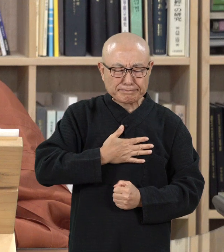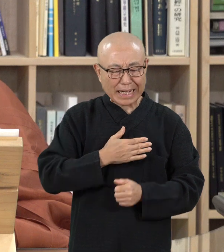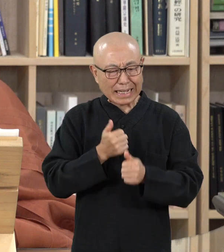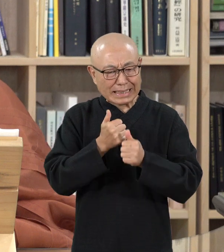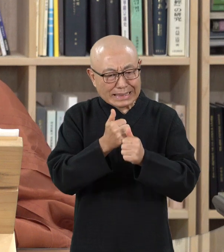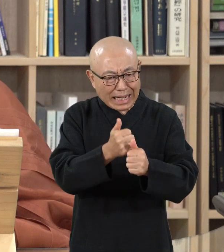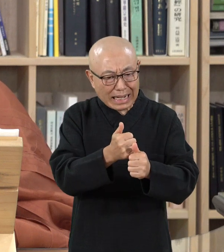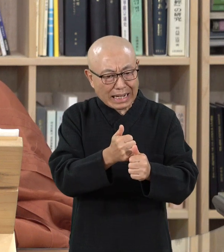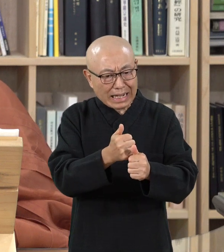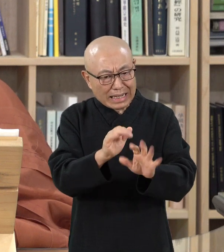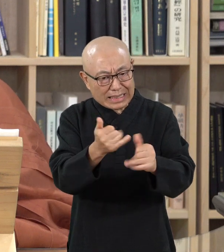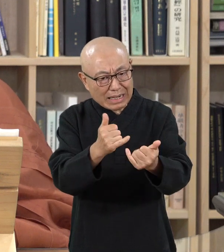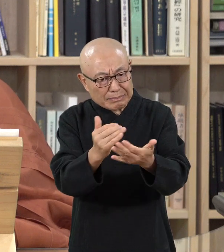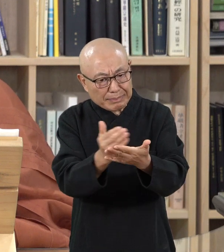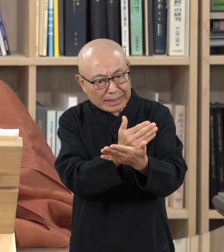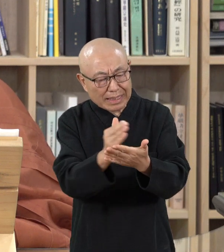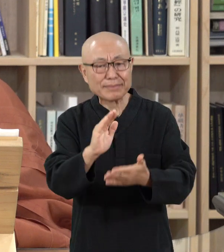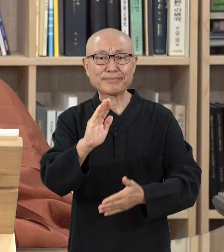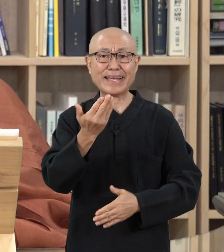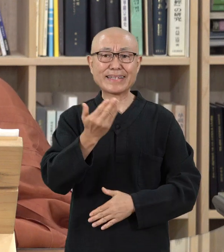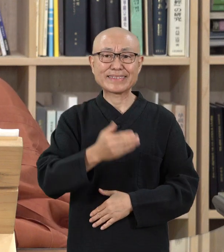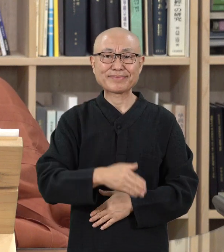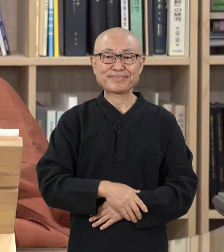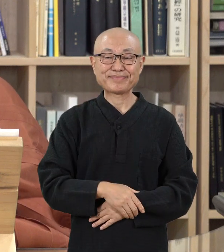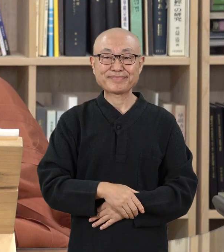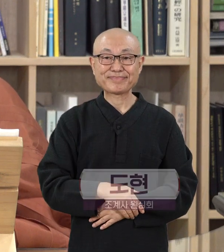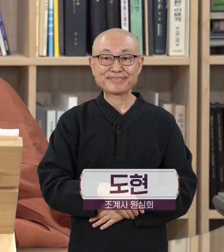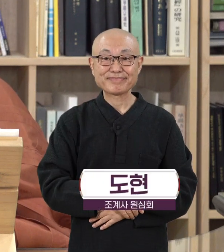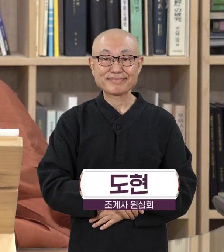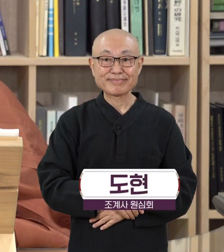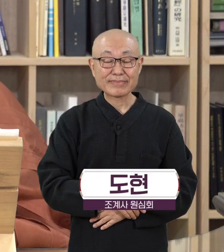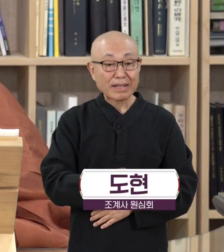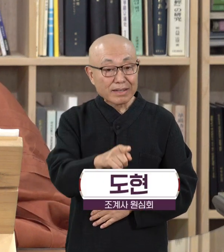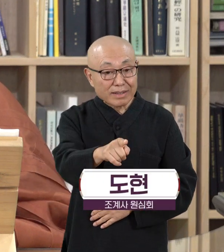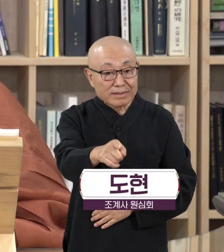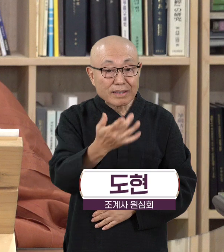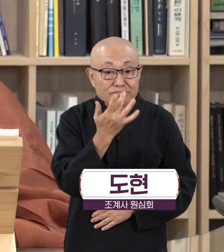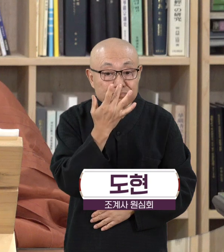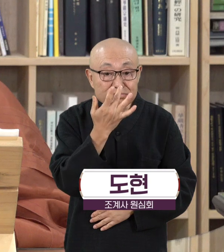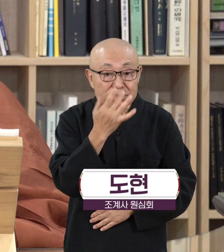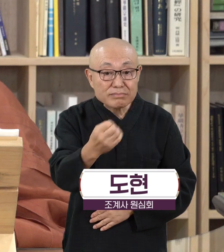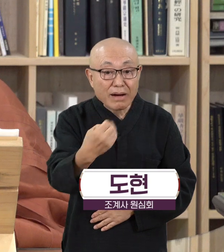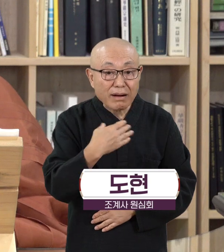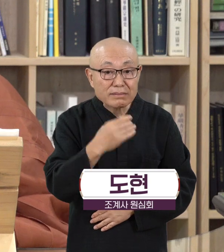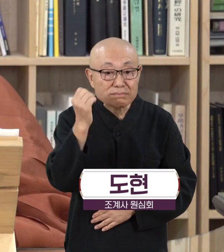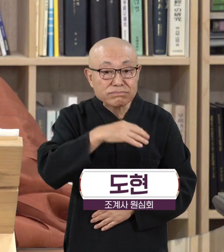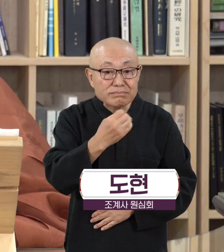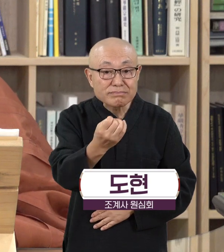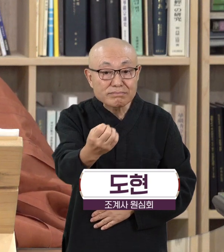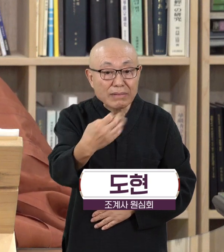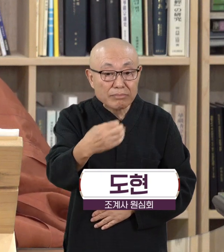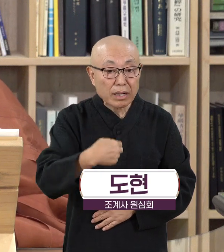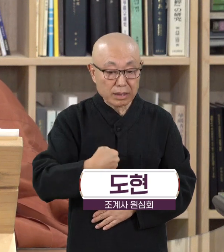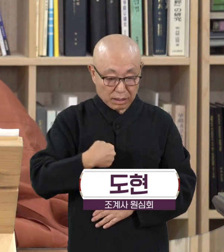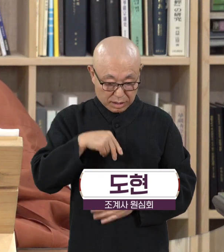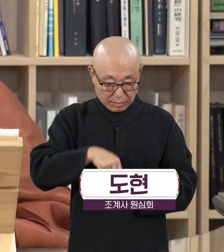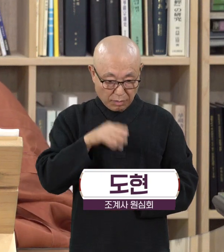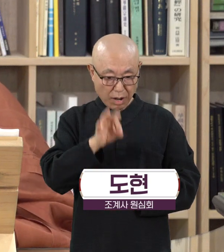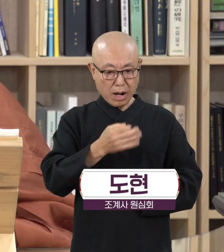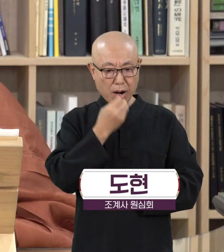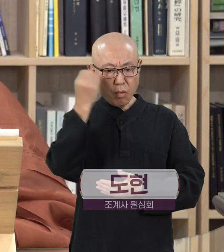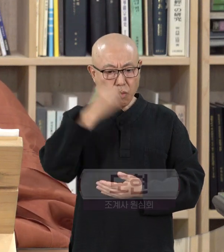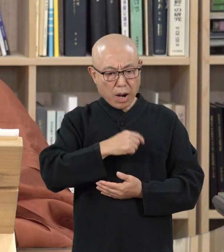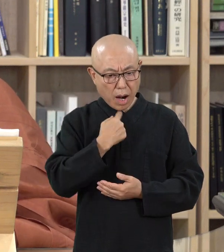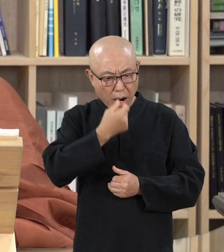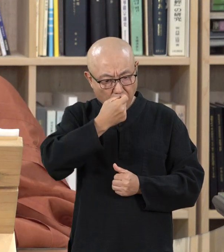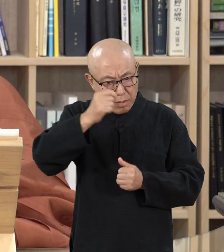상대방을 이해를 하려고 그래요. 그래서 상대방은 아무 생각 없이 한 말도 오해를 하고 나를